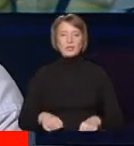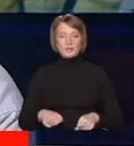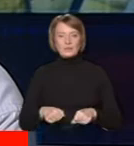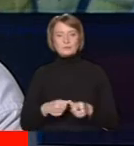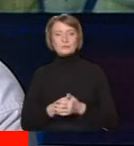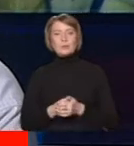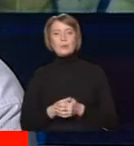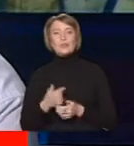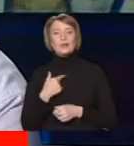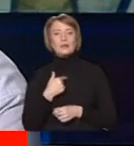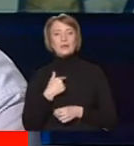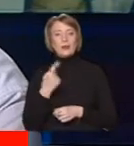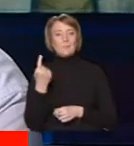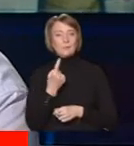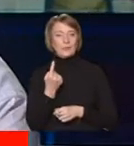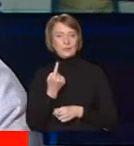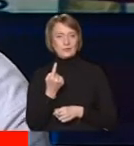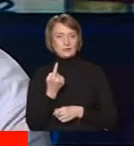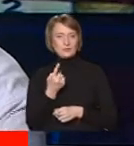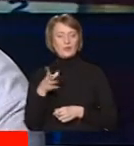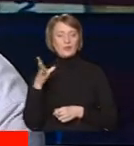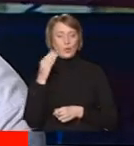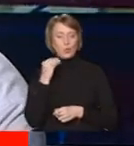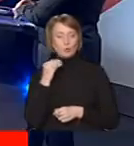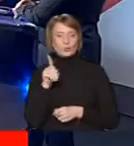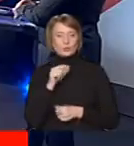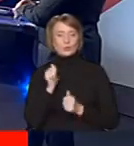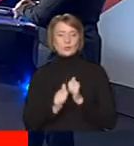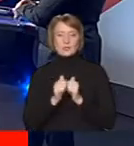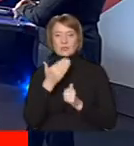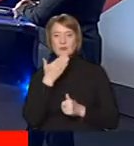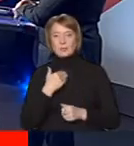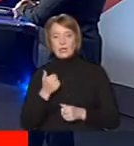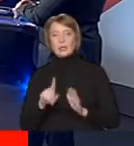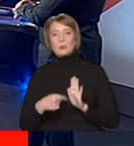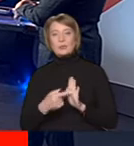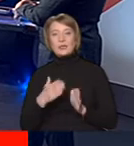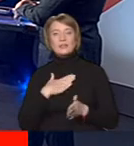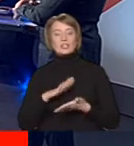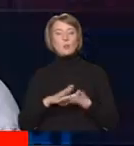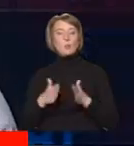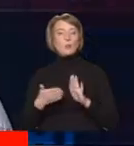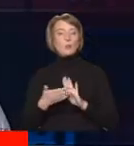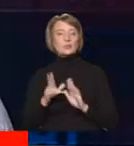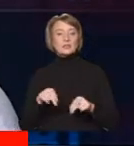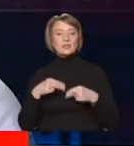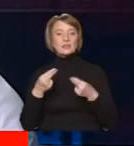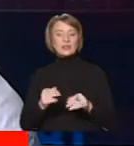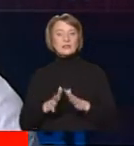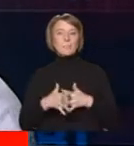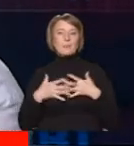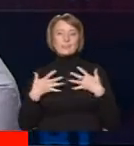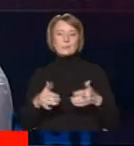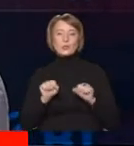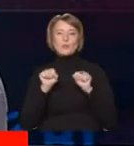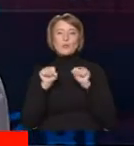ідеологічних принципів. Я не буду зараз по-перше останній, враховуючи, що ви запитали, щоб час скоротити. Якщо ми говоримо про народовладдя, наша позиція полягає в тому, щоб дати максимальну можливість